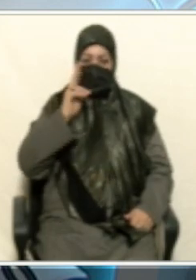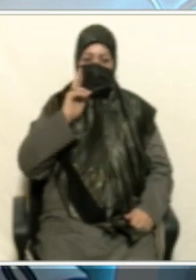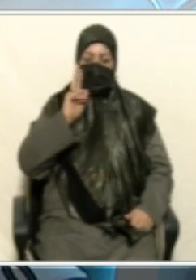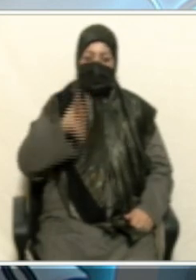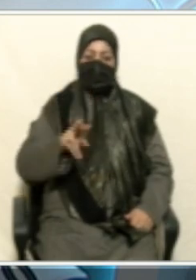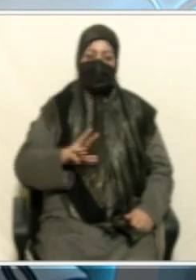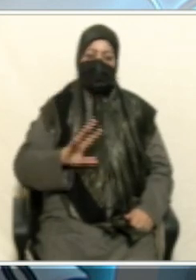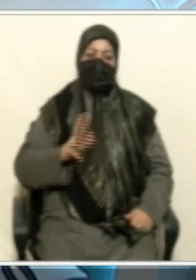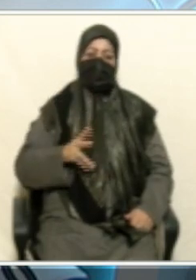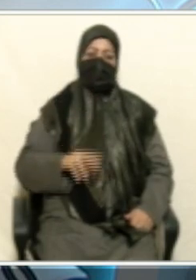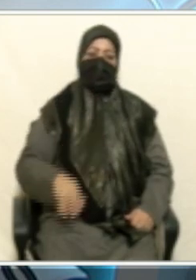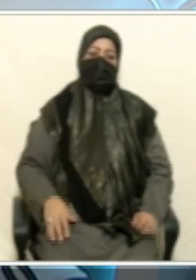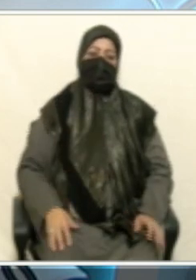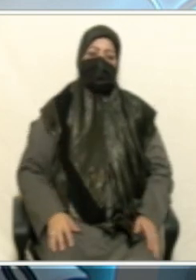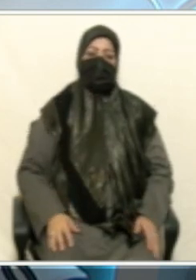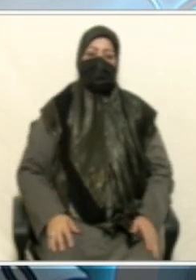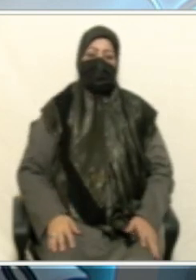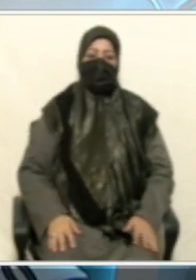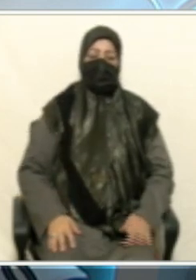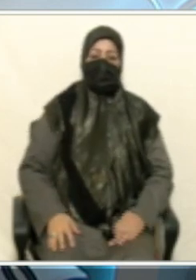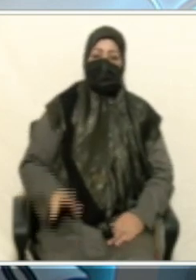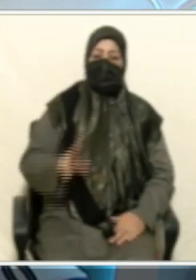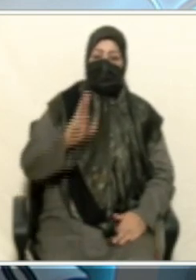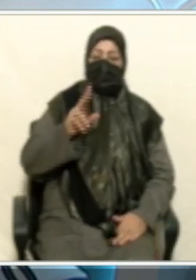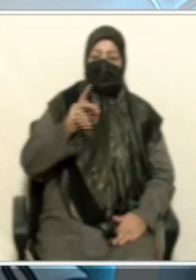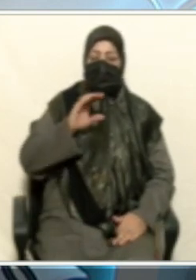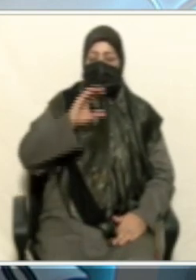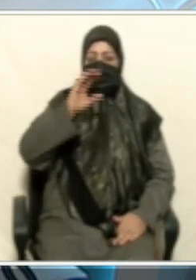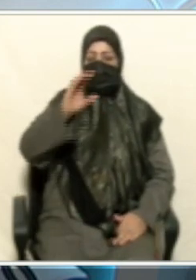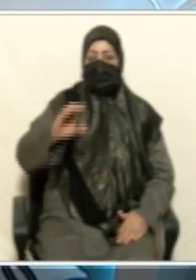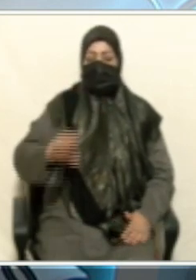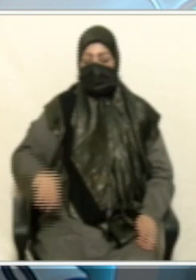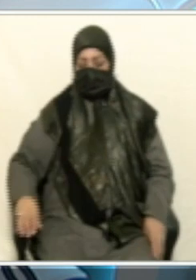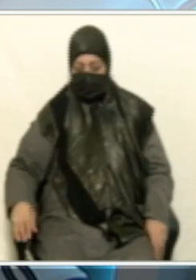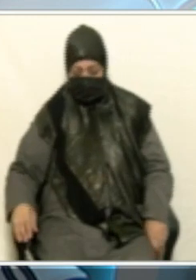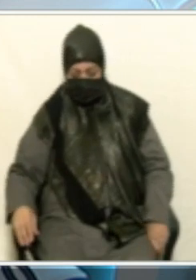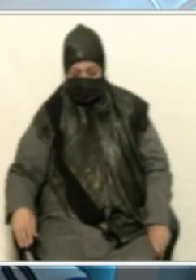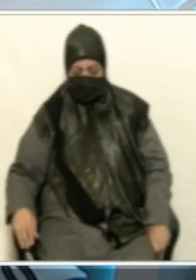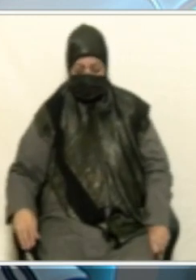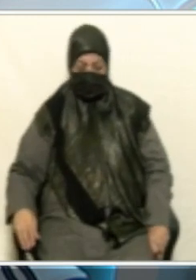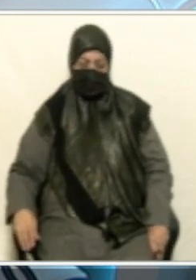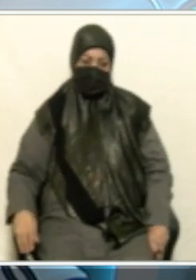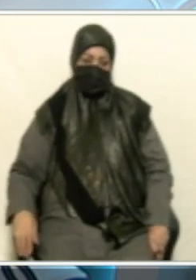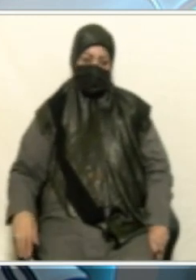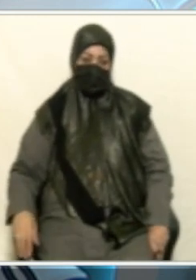الصلوات. تمام اجيبك ان شاء الله، اجيبك ان شاء الله. بارك الله فيك. المهدي من الكفره.